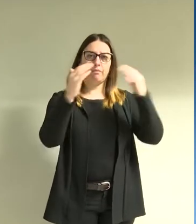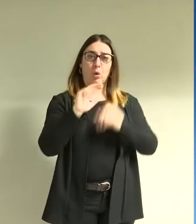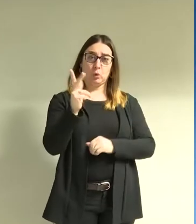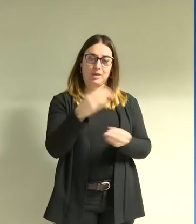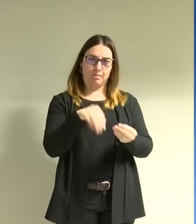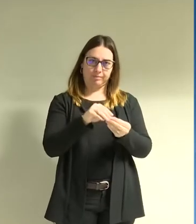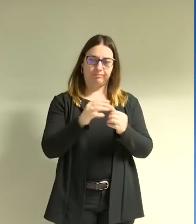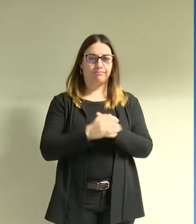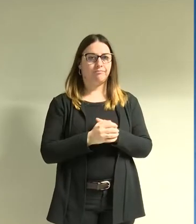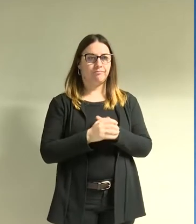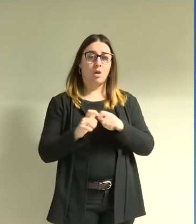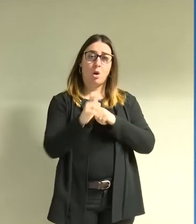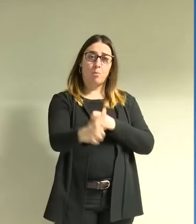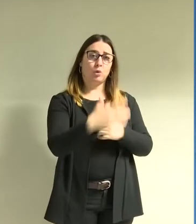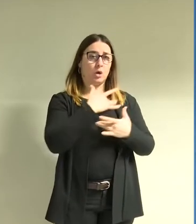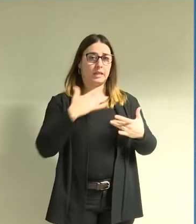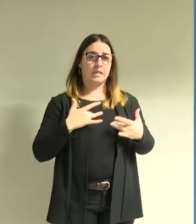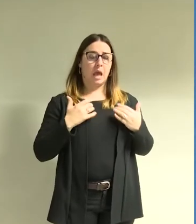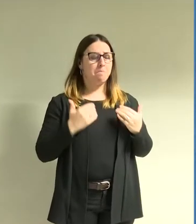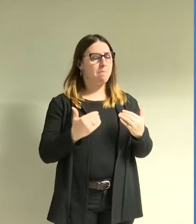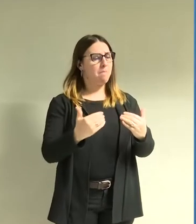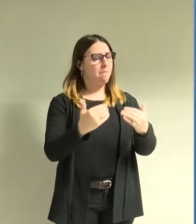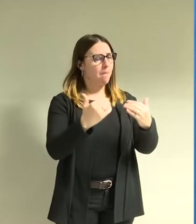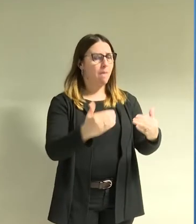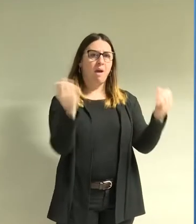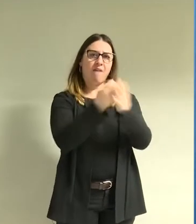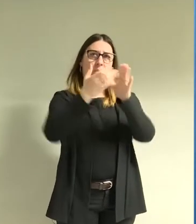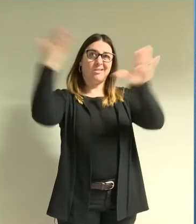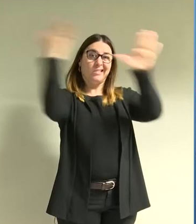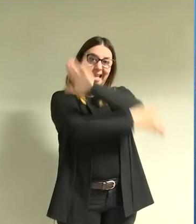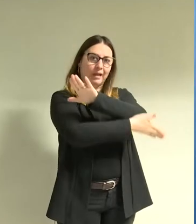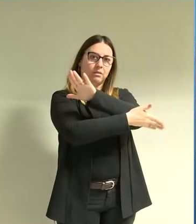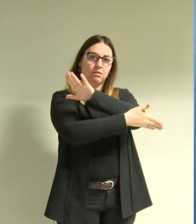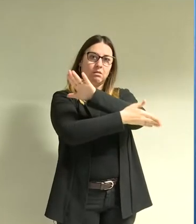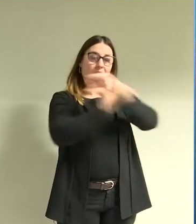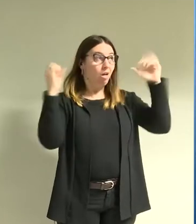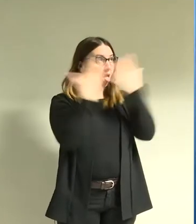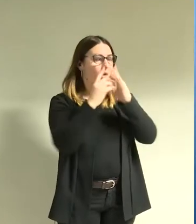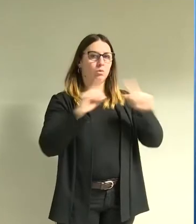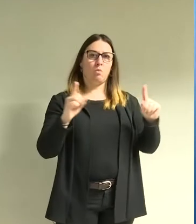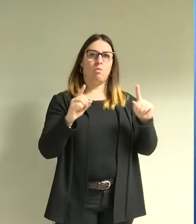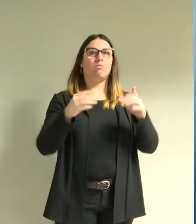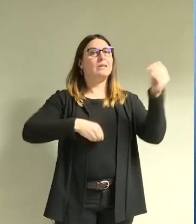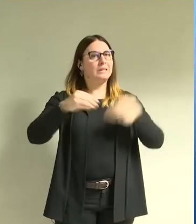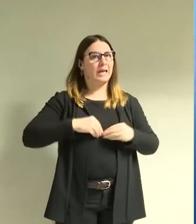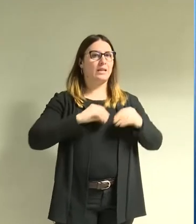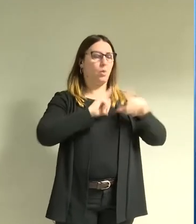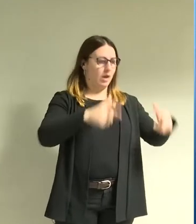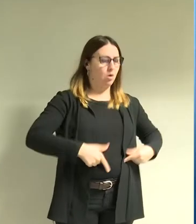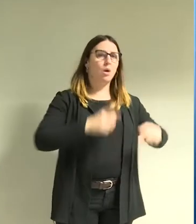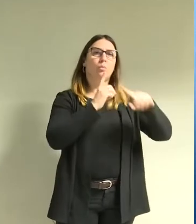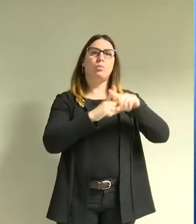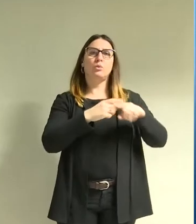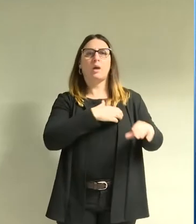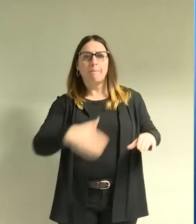garantir un protocole sanitaire plus stable et une information directe sur ces évolutions pour les directions d'école mais aussi les collectivités